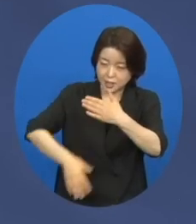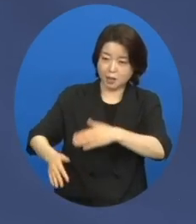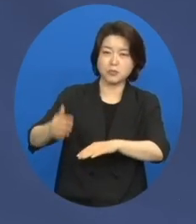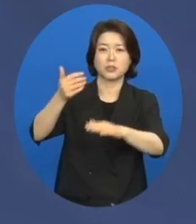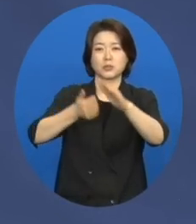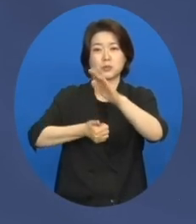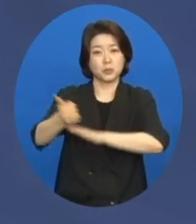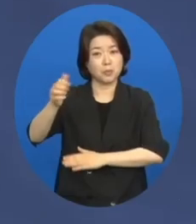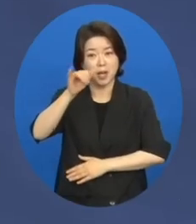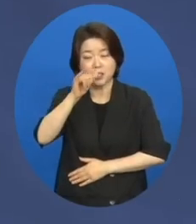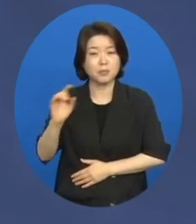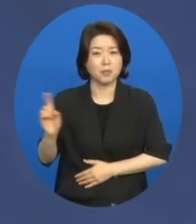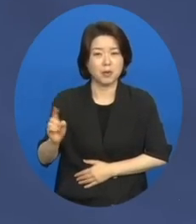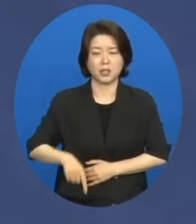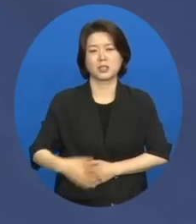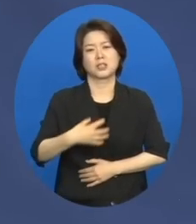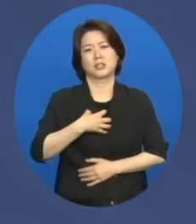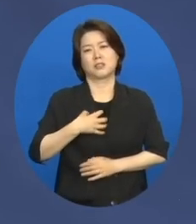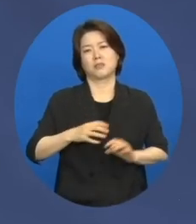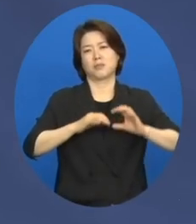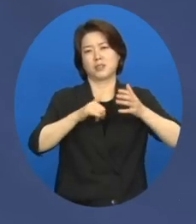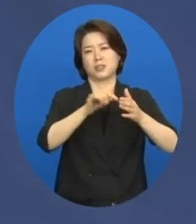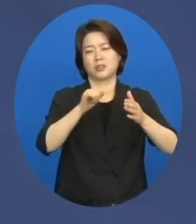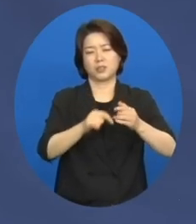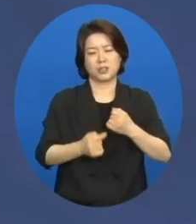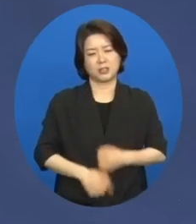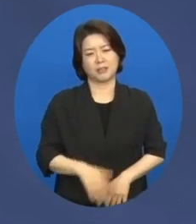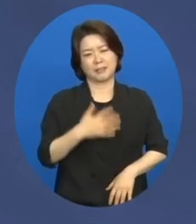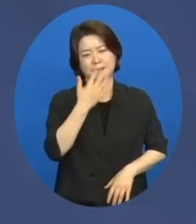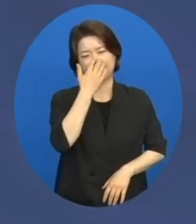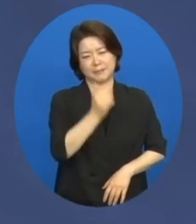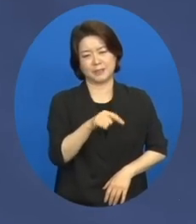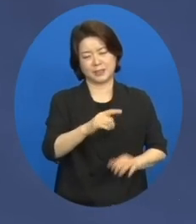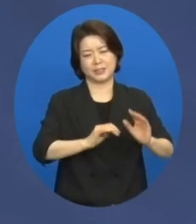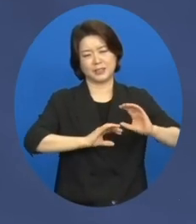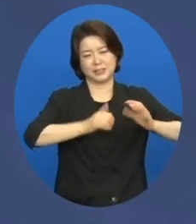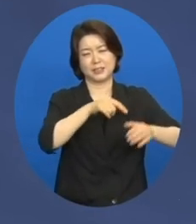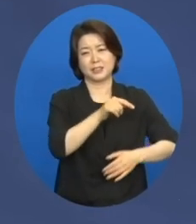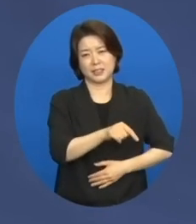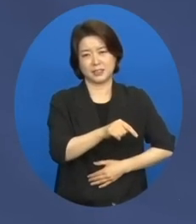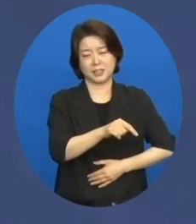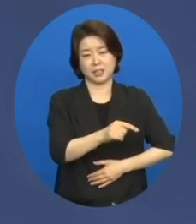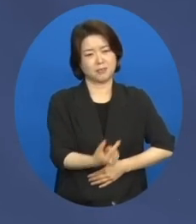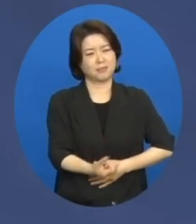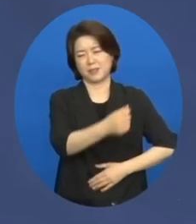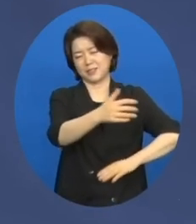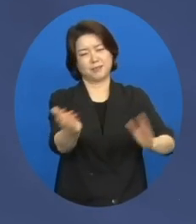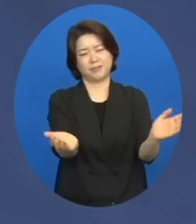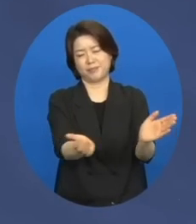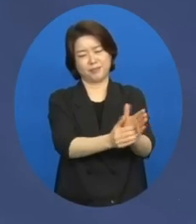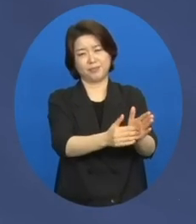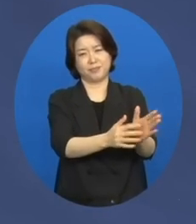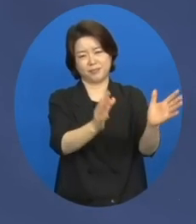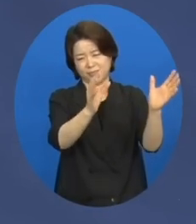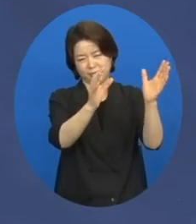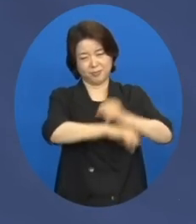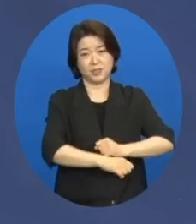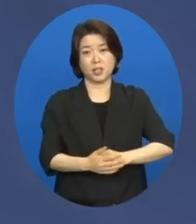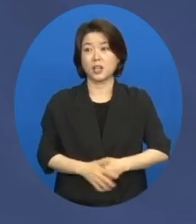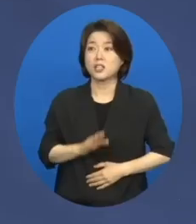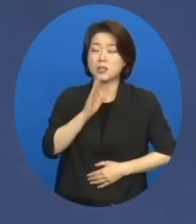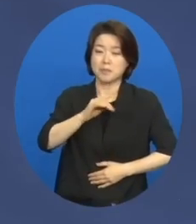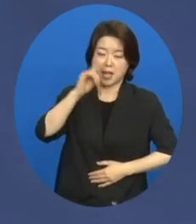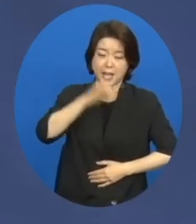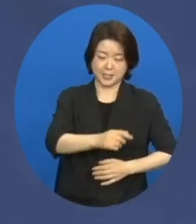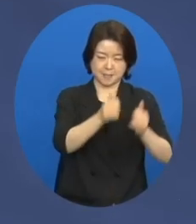있다면 이제는 이 험한 세상, 이 재미없는 이 소망 없는 이 세상이 얼른 끝나고 정말 악의 심판을